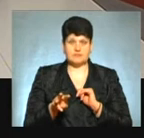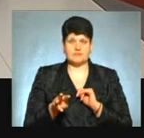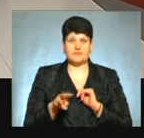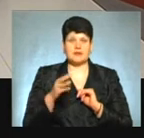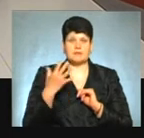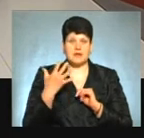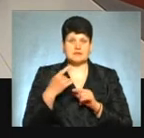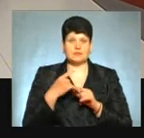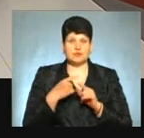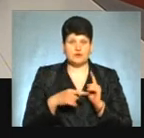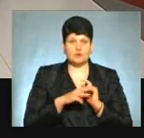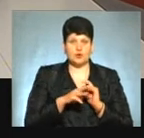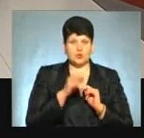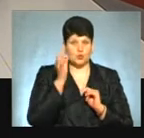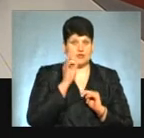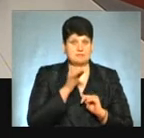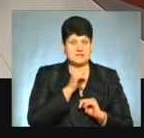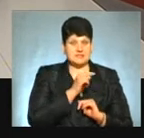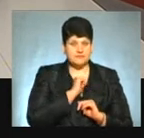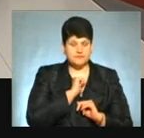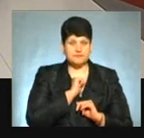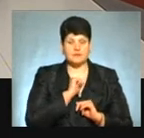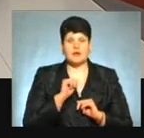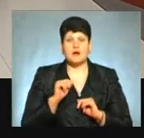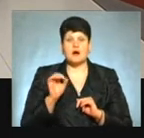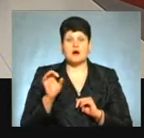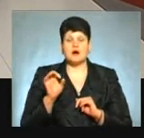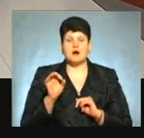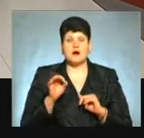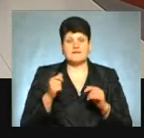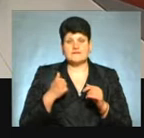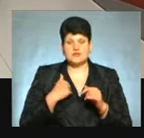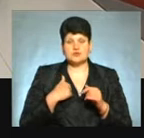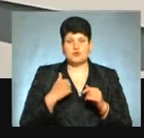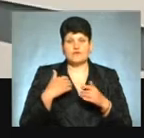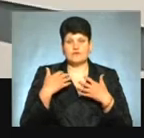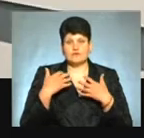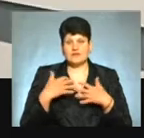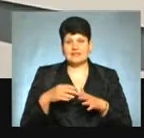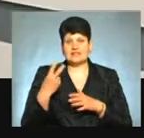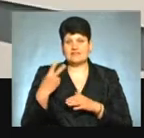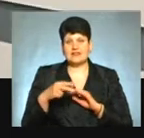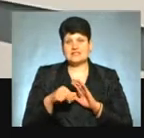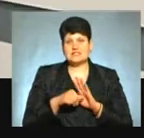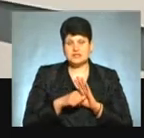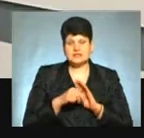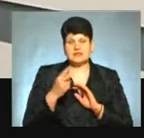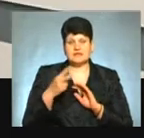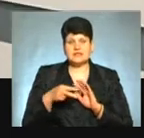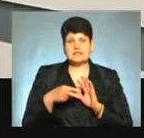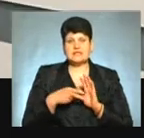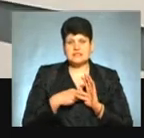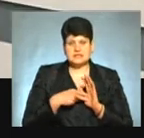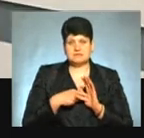мільйонів німців. Неофіційно незалежні історики визначають військові втрати Радянського Союзу до 26, навіть